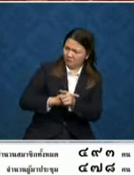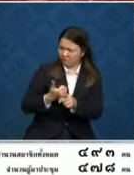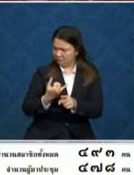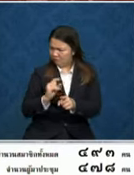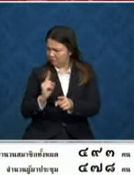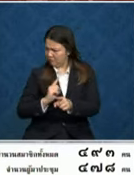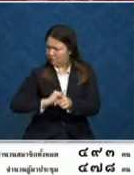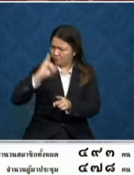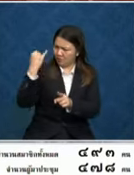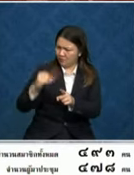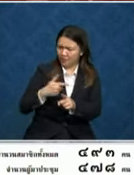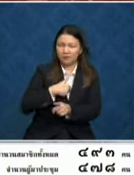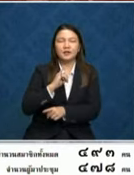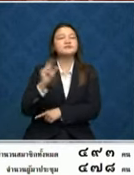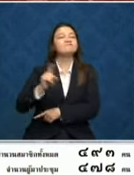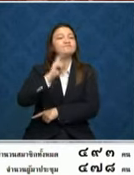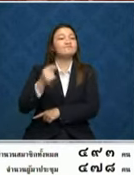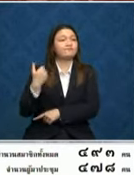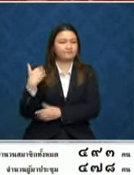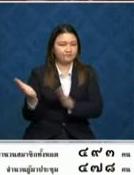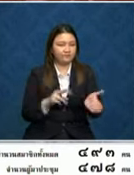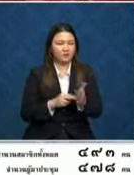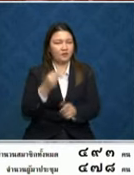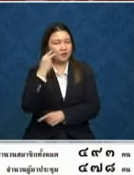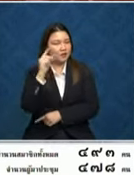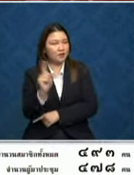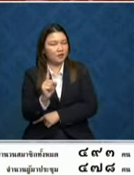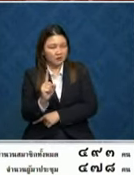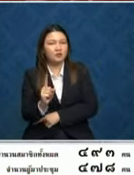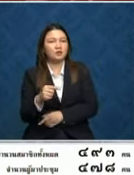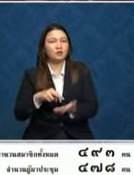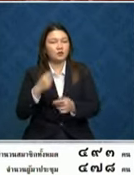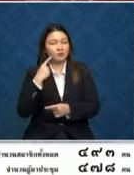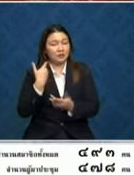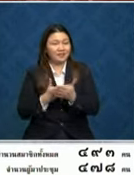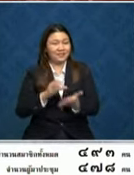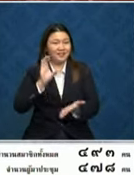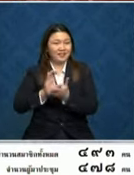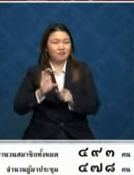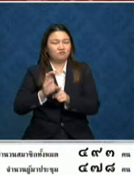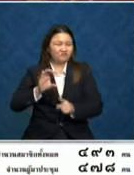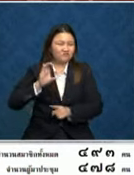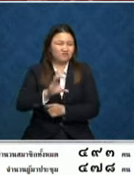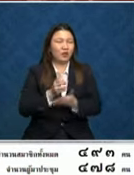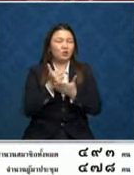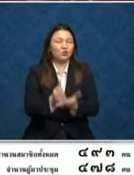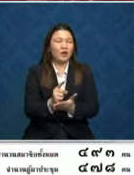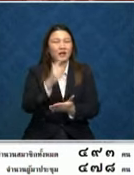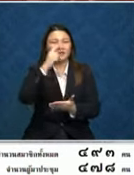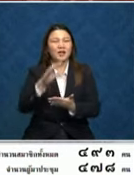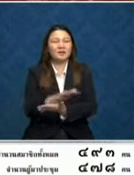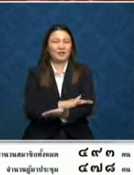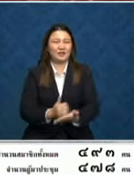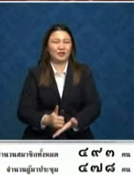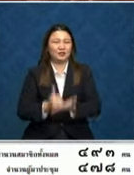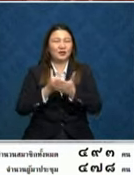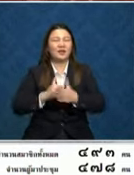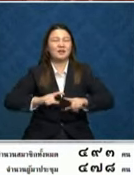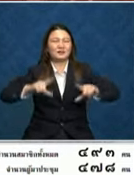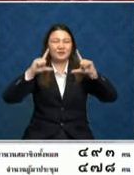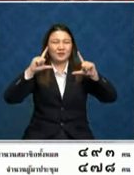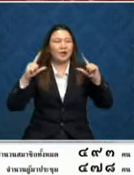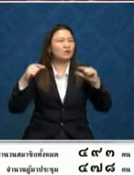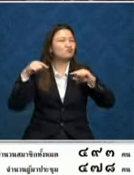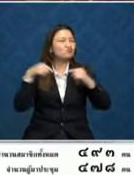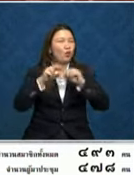ฉันไม่มั่นใจจริงๆค่ะท่านประธานว่าการจัดสรรงบประมาณก้อนนี้นะคะจะทําให้ประเทศไทยได้ตําแหน่ง Human Rights Council อย่างมี